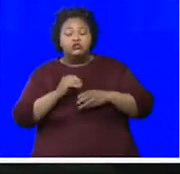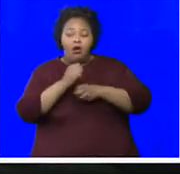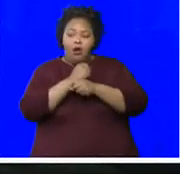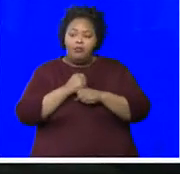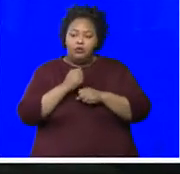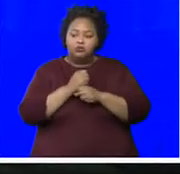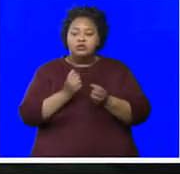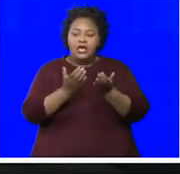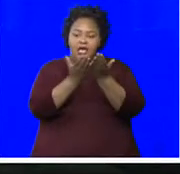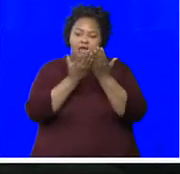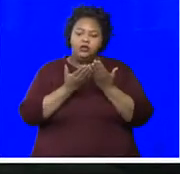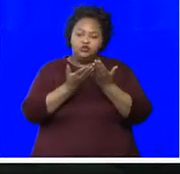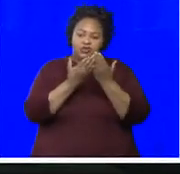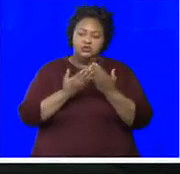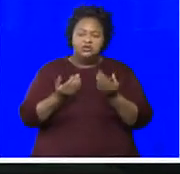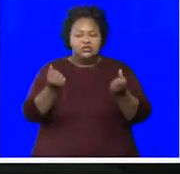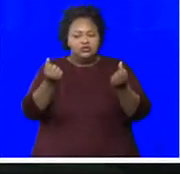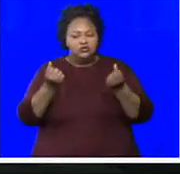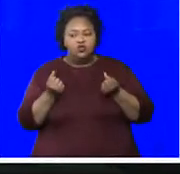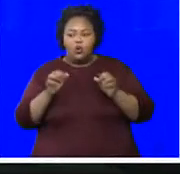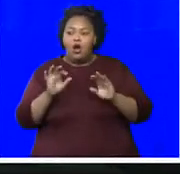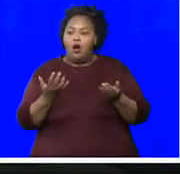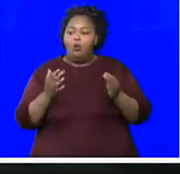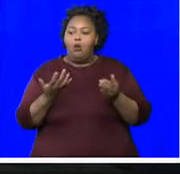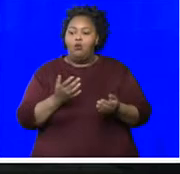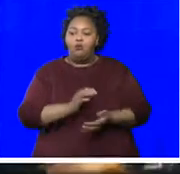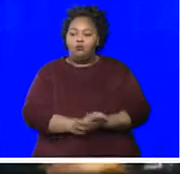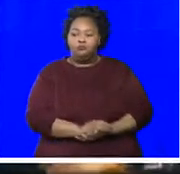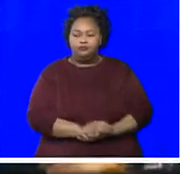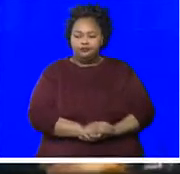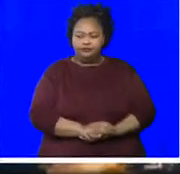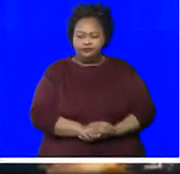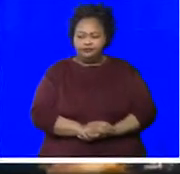Dlangamandla ngathanda ukuhle emdluli sisezulwini